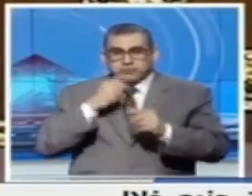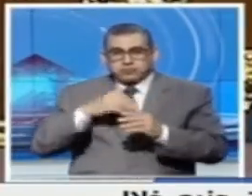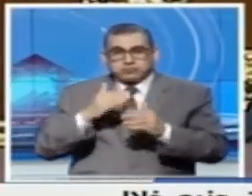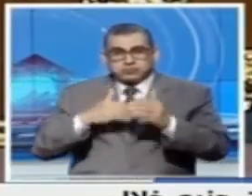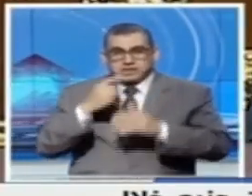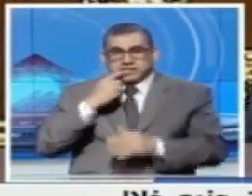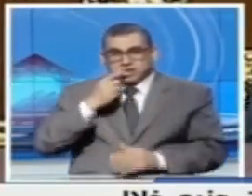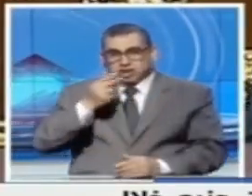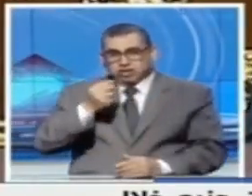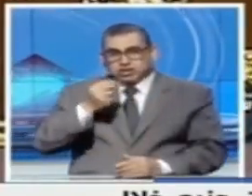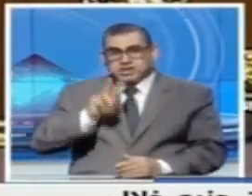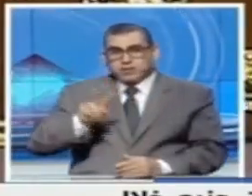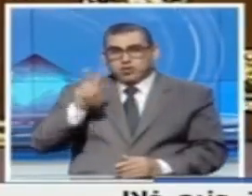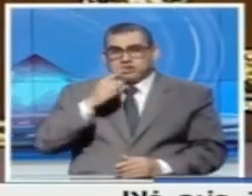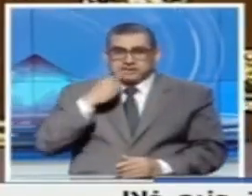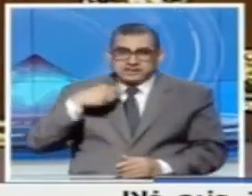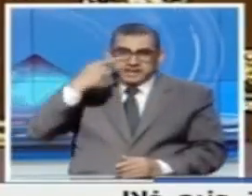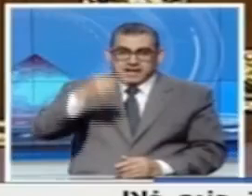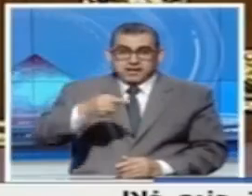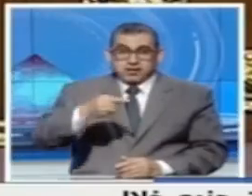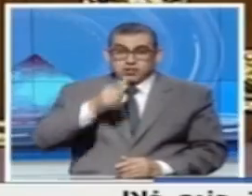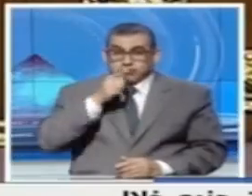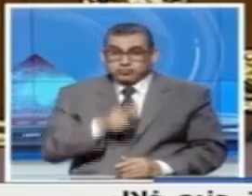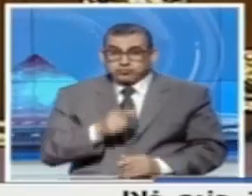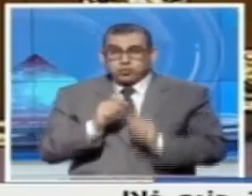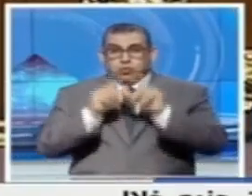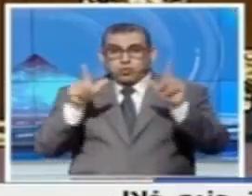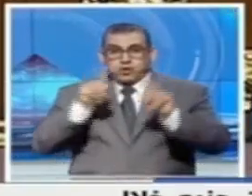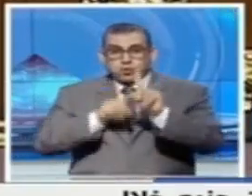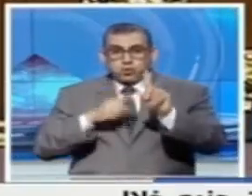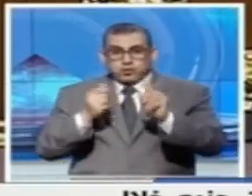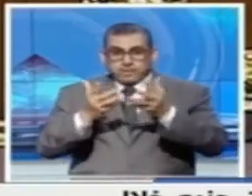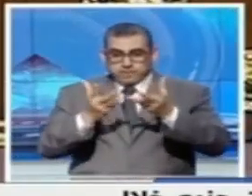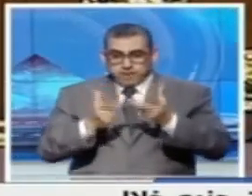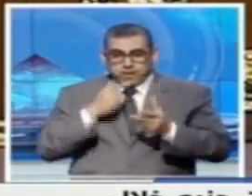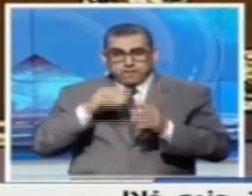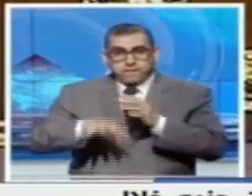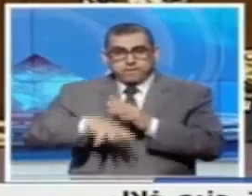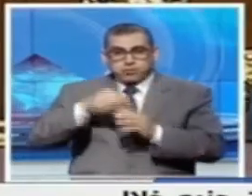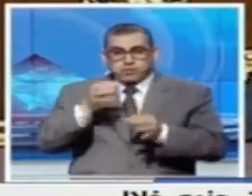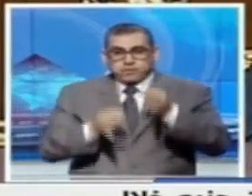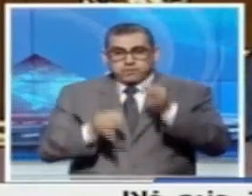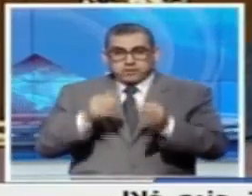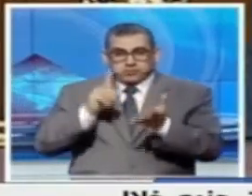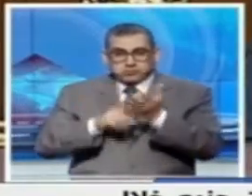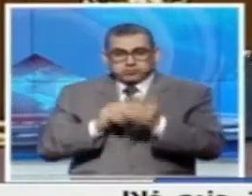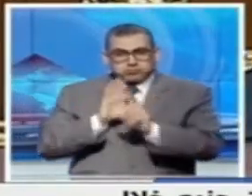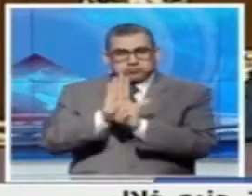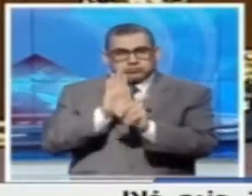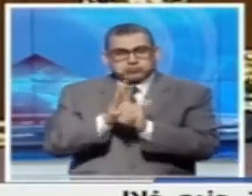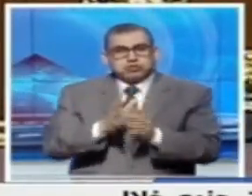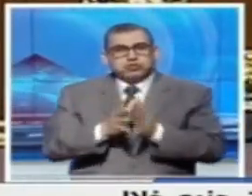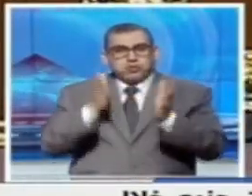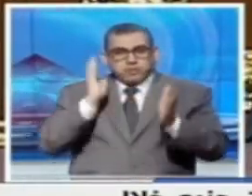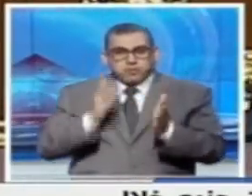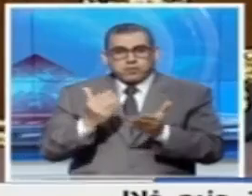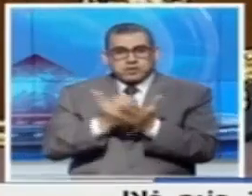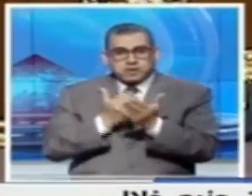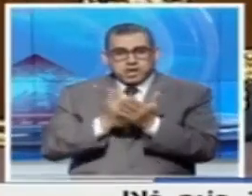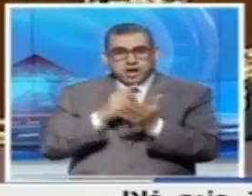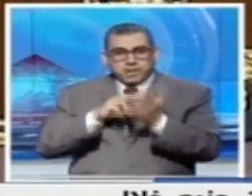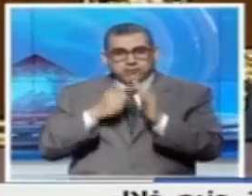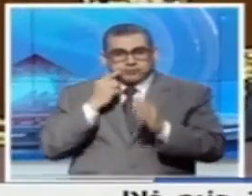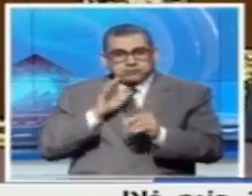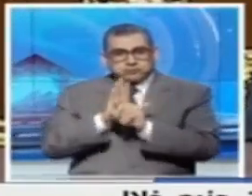بحلول عام 2027. وأوضح وزير المالية أن مشروع الموازنة يوفر أكبر دعم ممكن للنشاط الاقتصادي والأمان